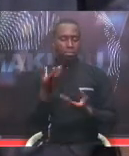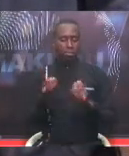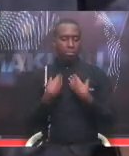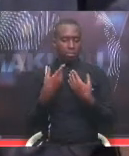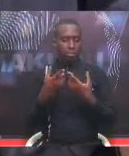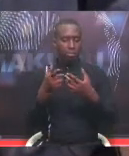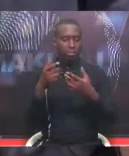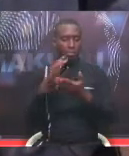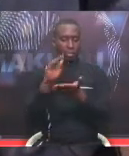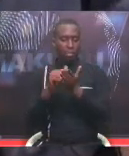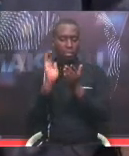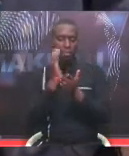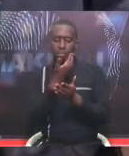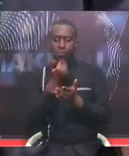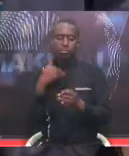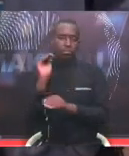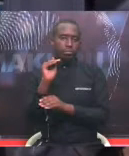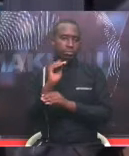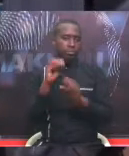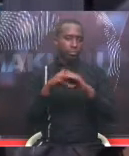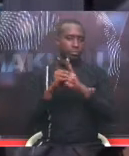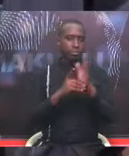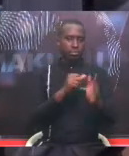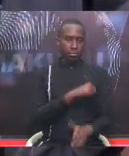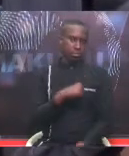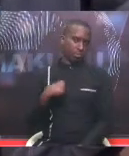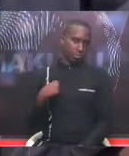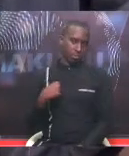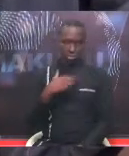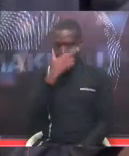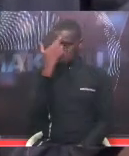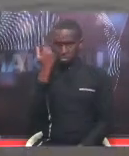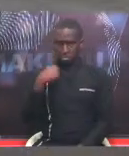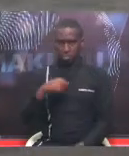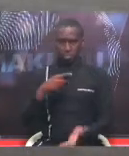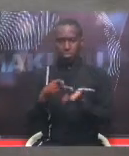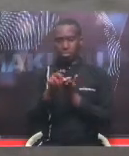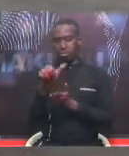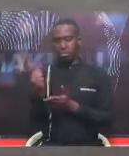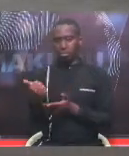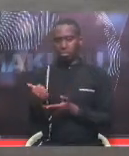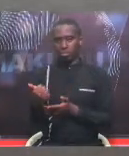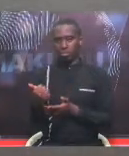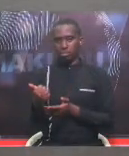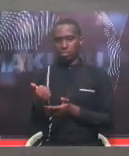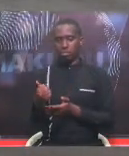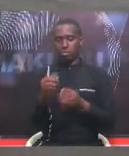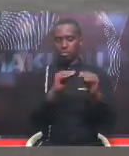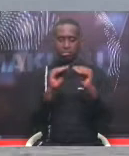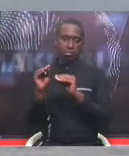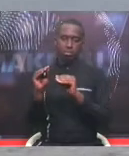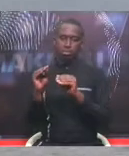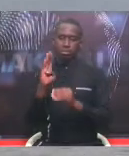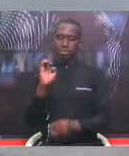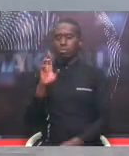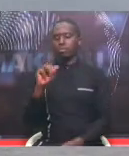cyakirwa mwatubwiraga, bati twabaje mu karere, akarere karabyanga, niyo mpamvu twagiye kwigurira handi. N'abaturage bimwe ku kirwa cya Birwa